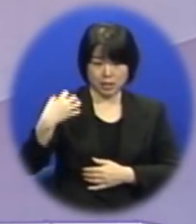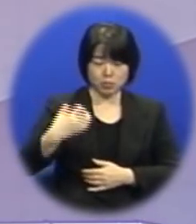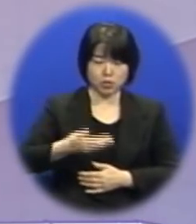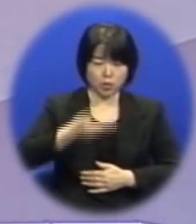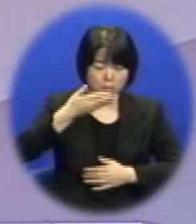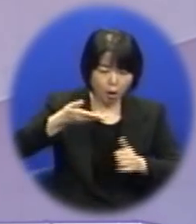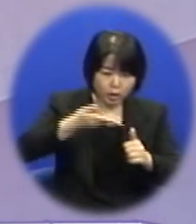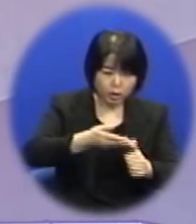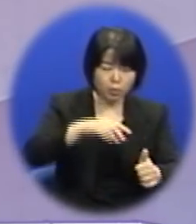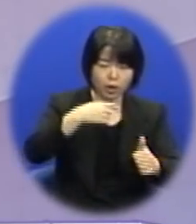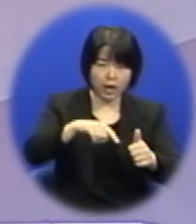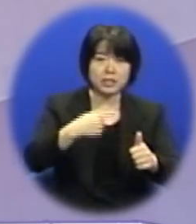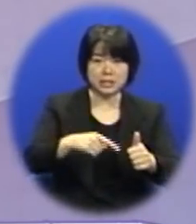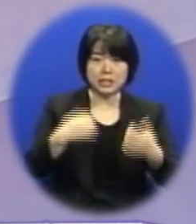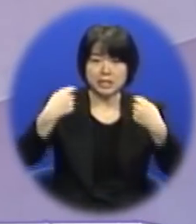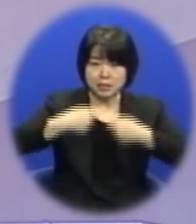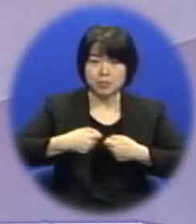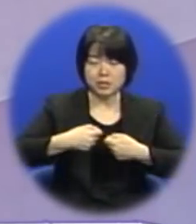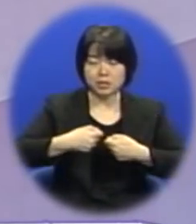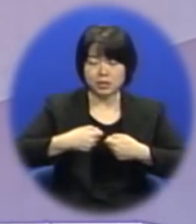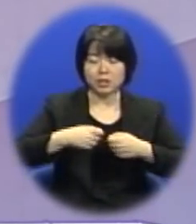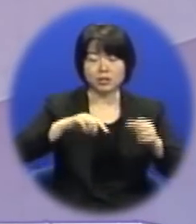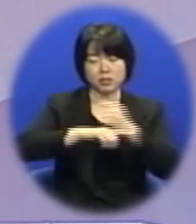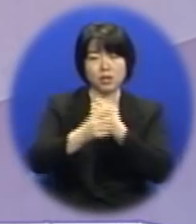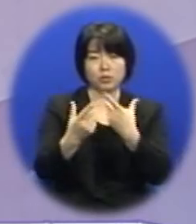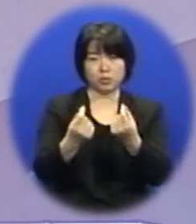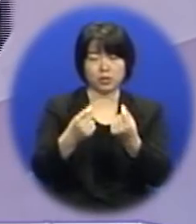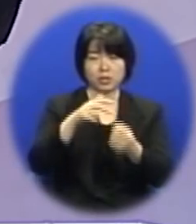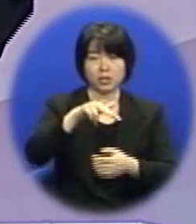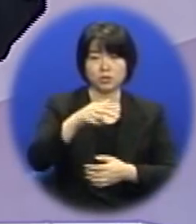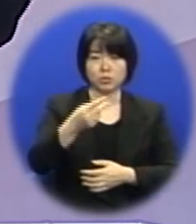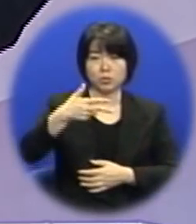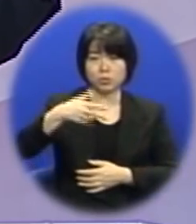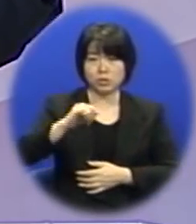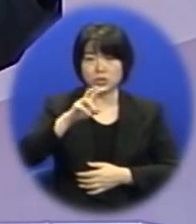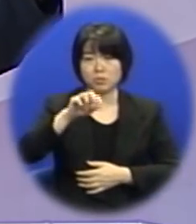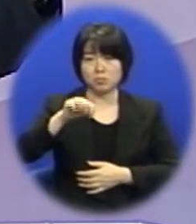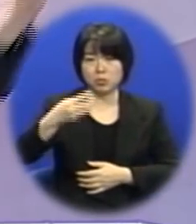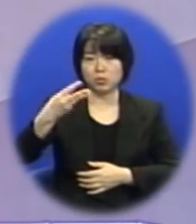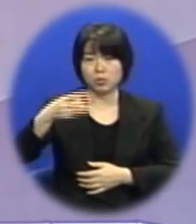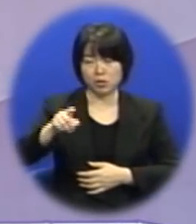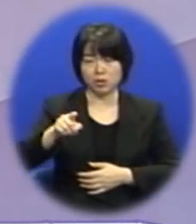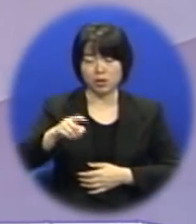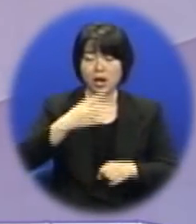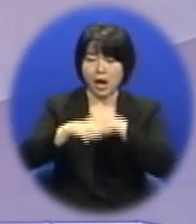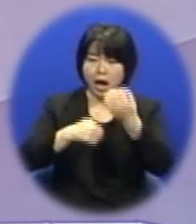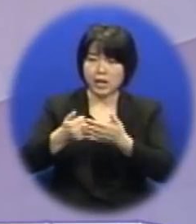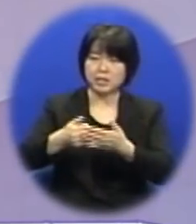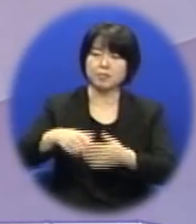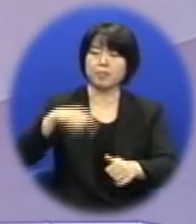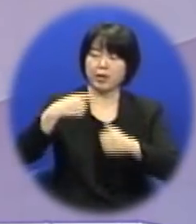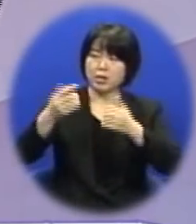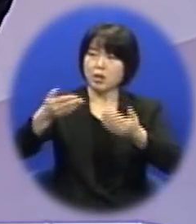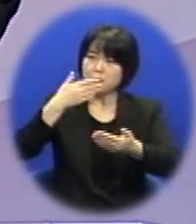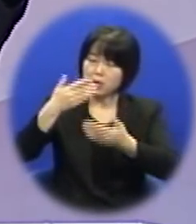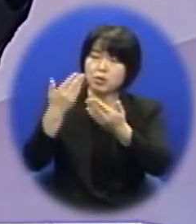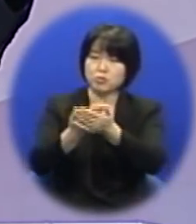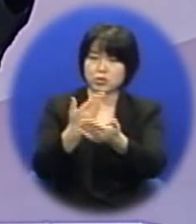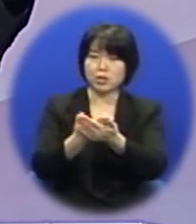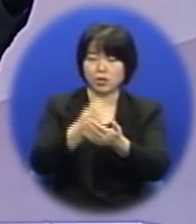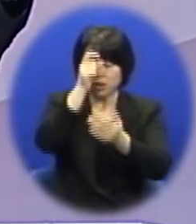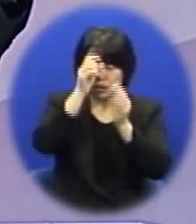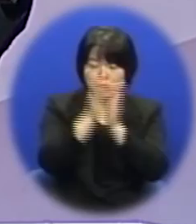분. 조지 밀러가 고아들을 모아서 하나님 길러주세요, 하나님 먹여주세요, 기도만